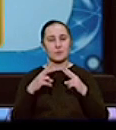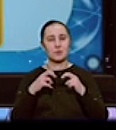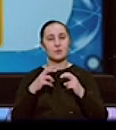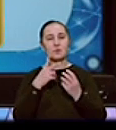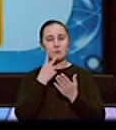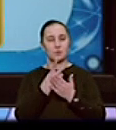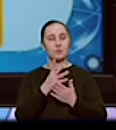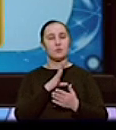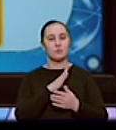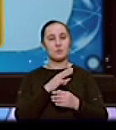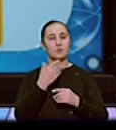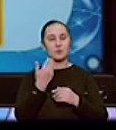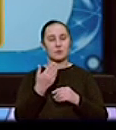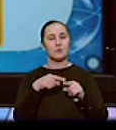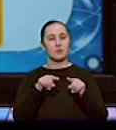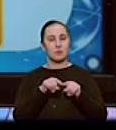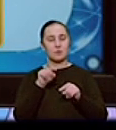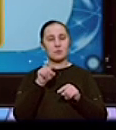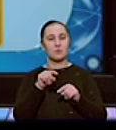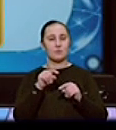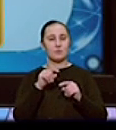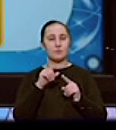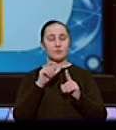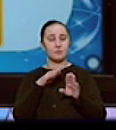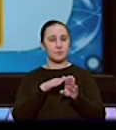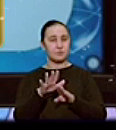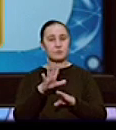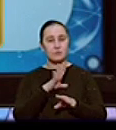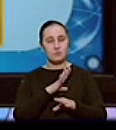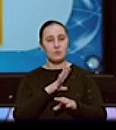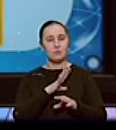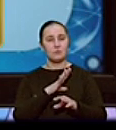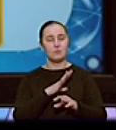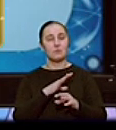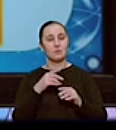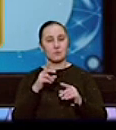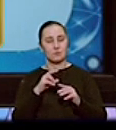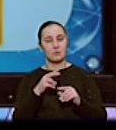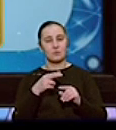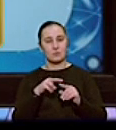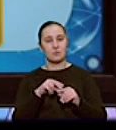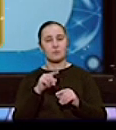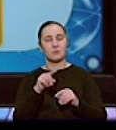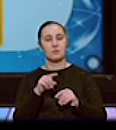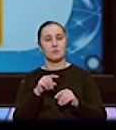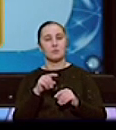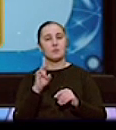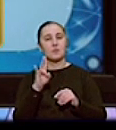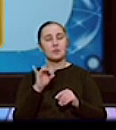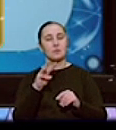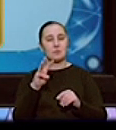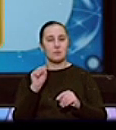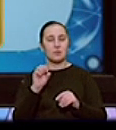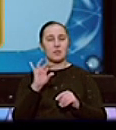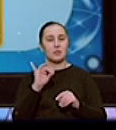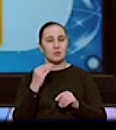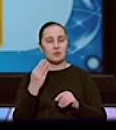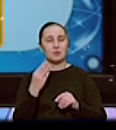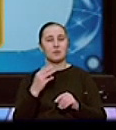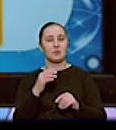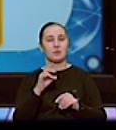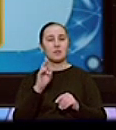Tekshirib ko'rdingizmi? Siz ham aynan mana shunday bajardingizmi? Demak, nima?